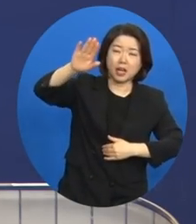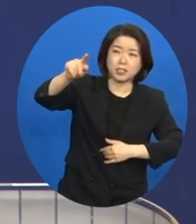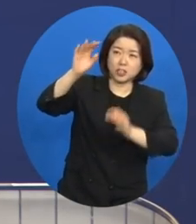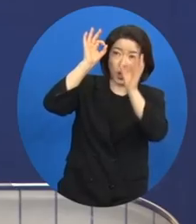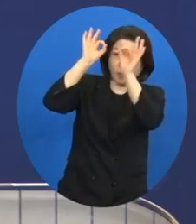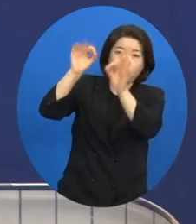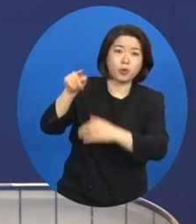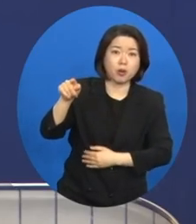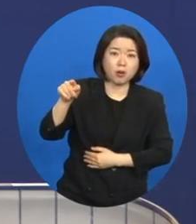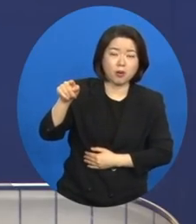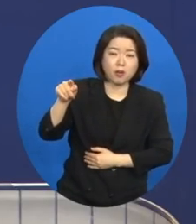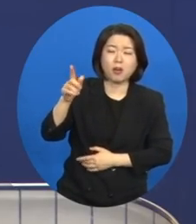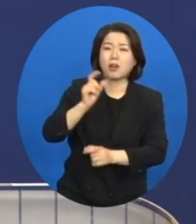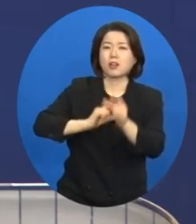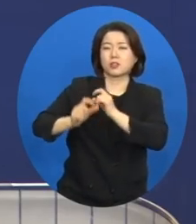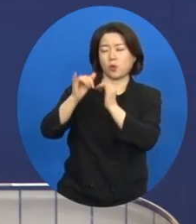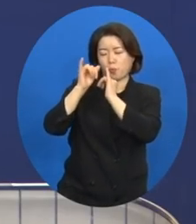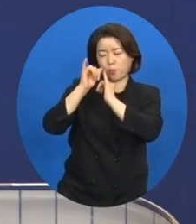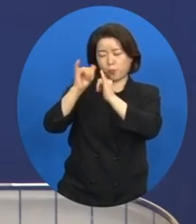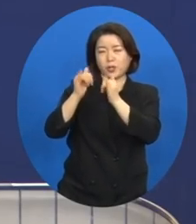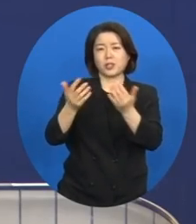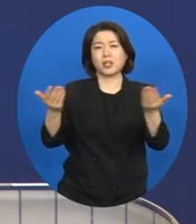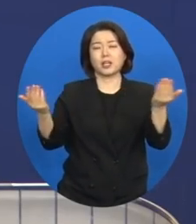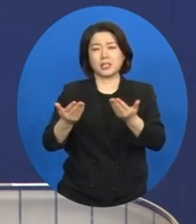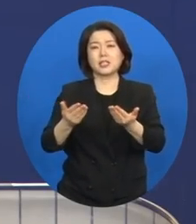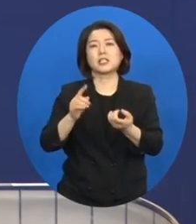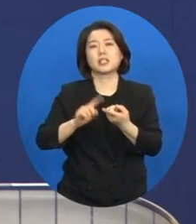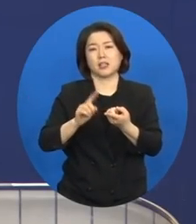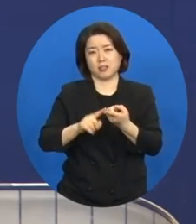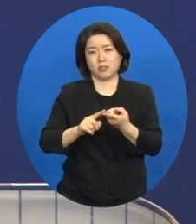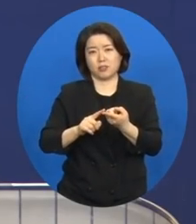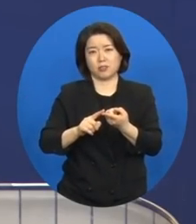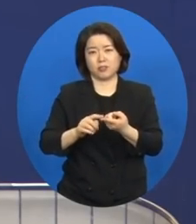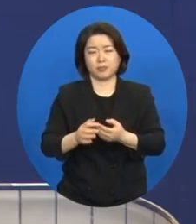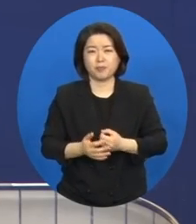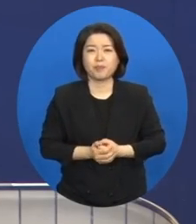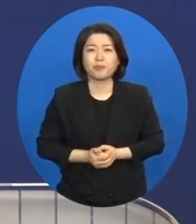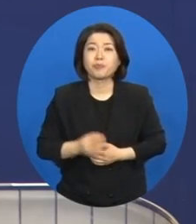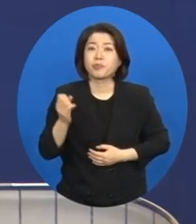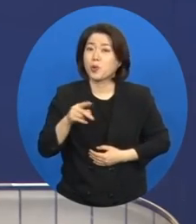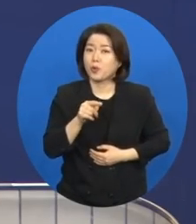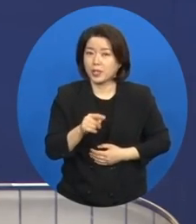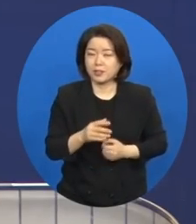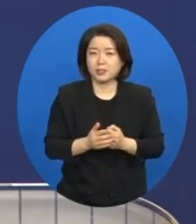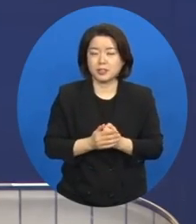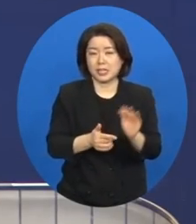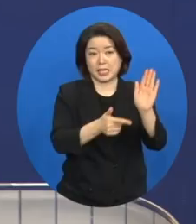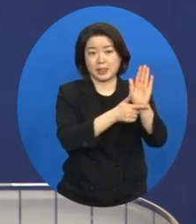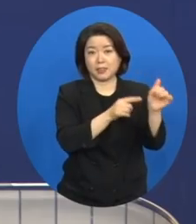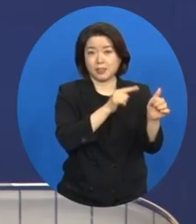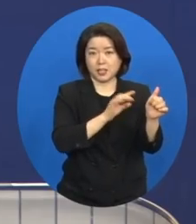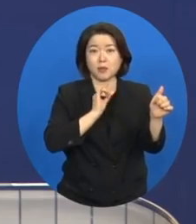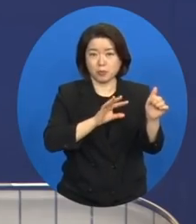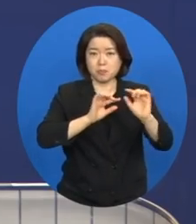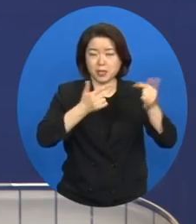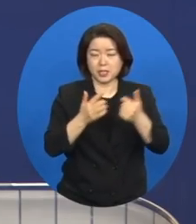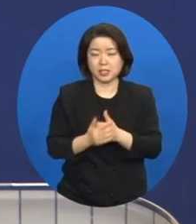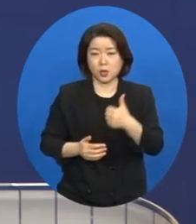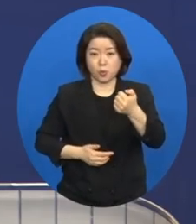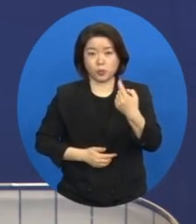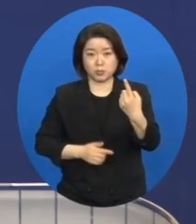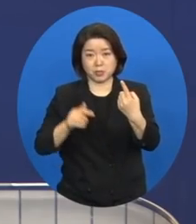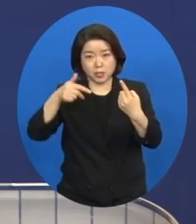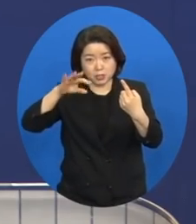것, 이것이 더 위대한 일들이라는 것입니다. 그러면서 이것이 나다나엘 뿐만 아니라 51절에 뭐라고 되어